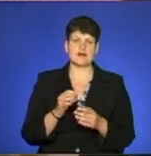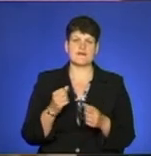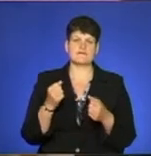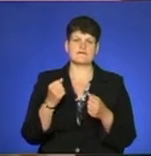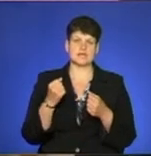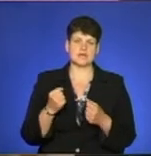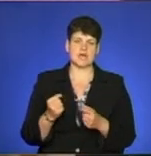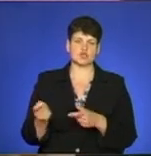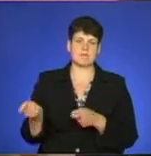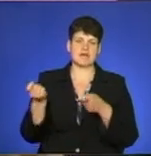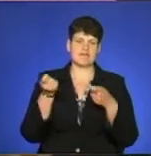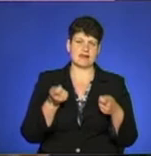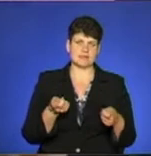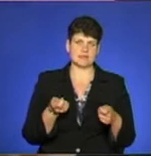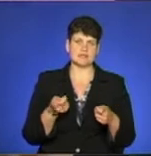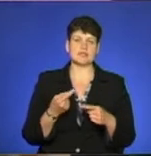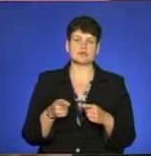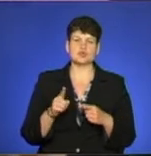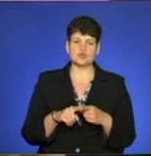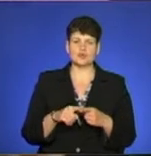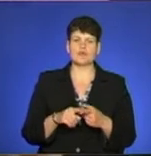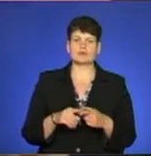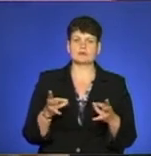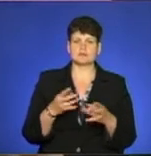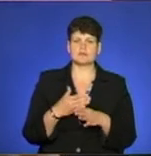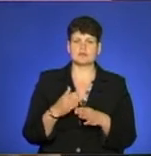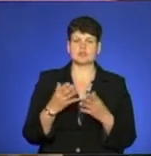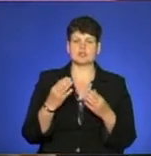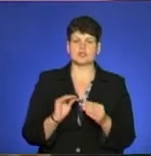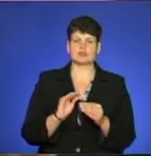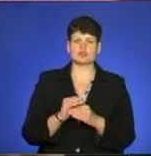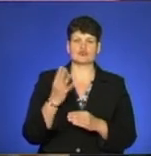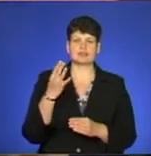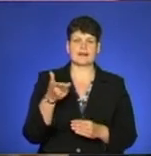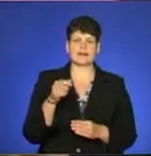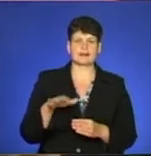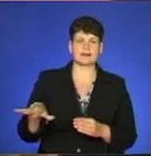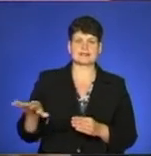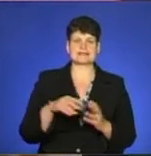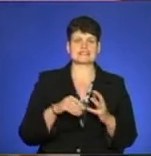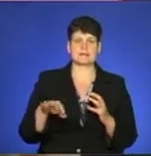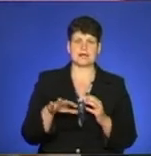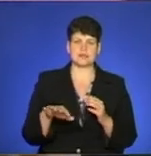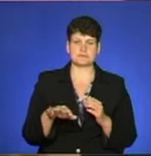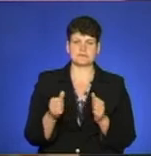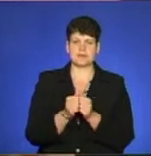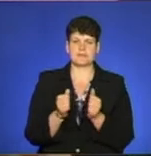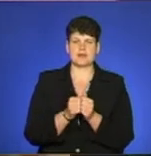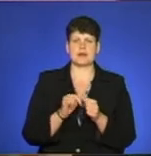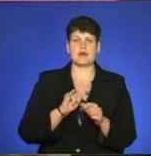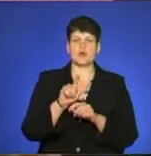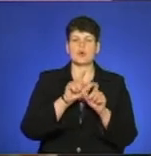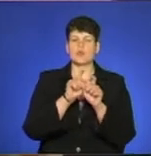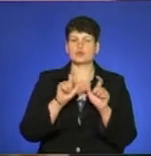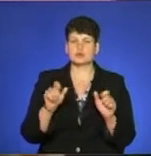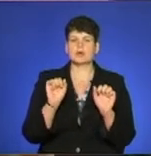вантажоперевезень. Відповідно, для цього ми готові виділити ще додаткових 4 гектари землі поряд з аеропортом, які можуть